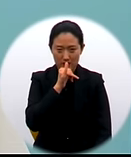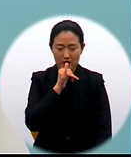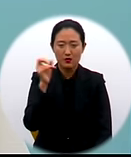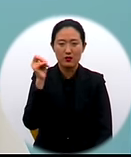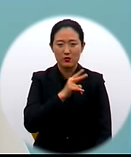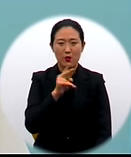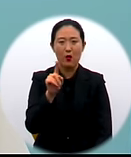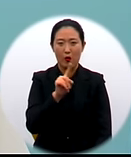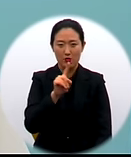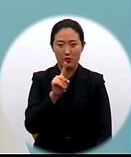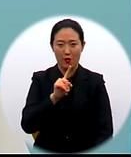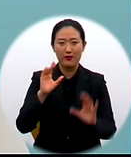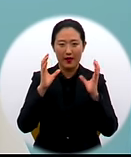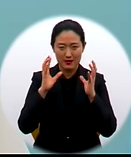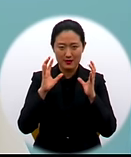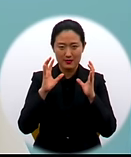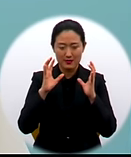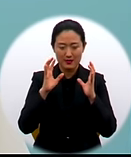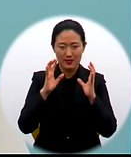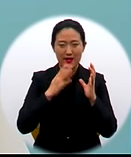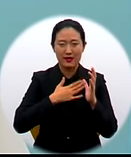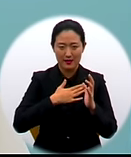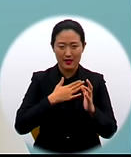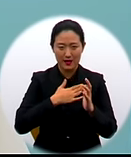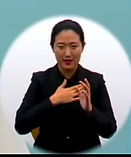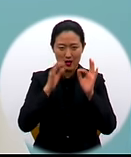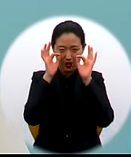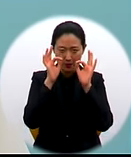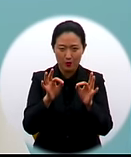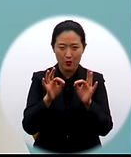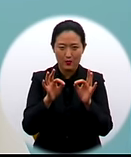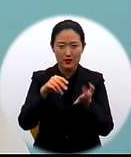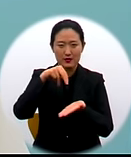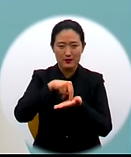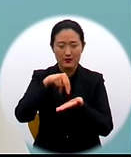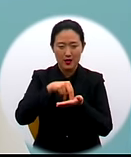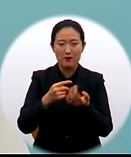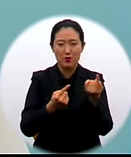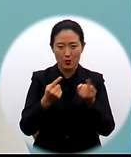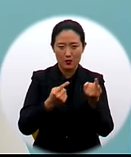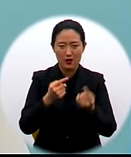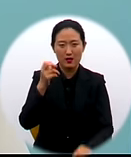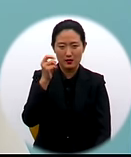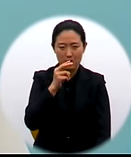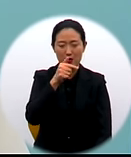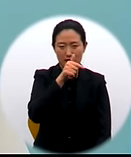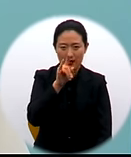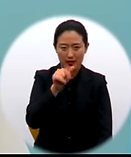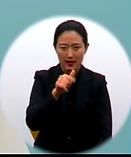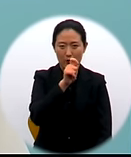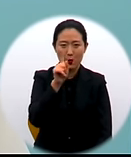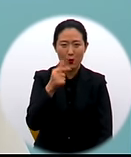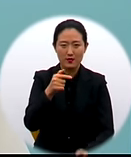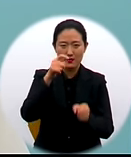그리고 내 아이가 어떤 아이인지에 대한 객관적인 시각이지 않을까 라는 생각을 합니다. 사실은 내 아이가 어떤 아이인지는